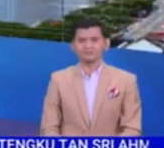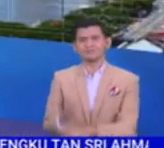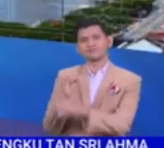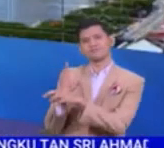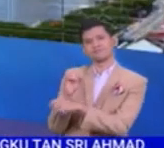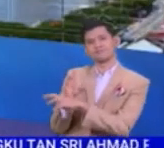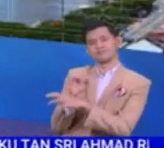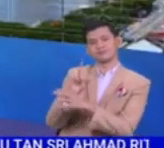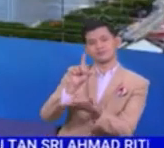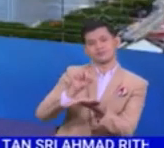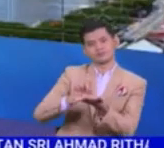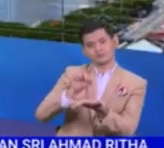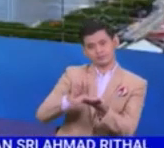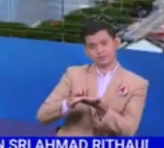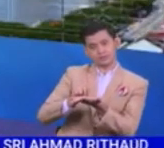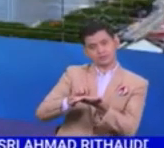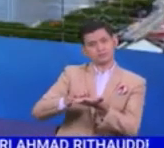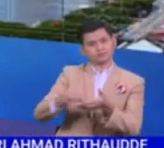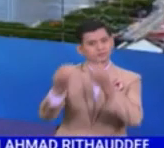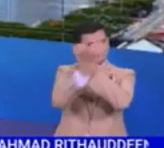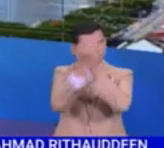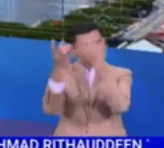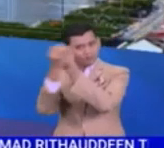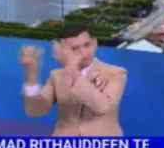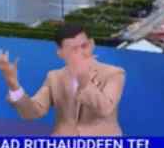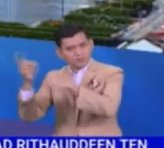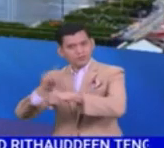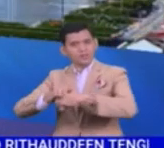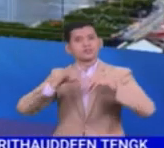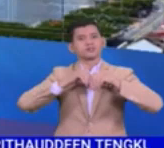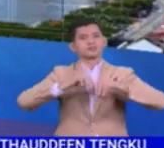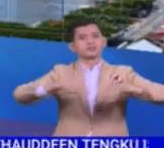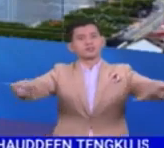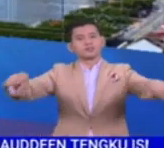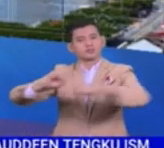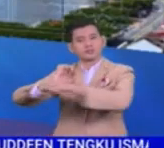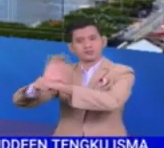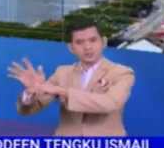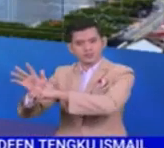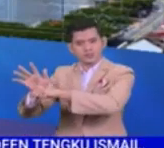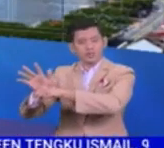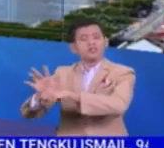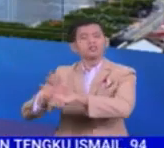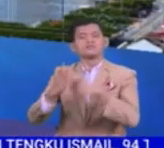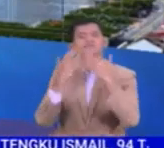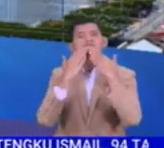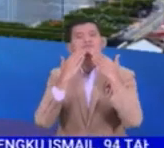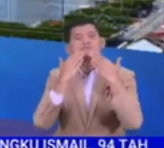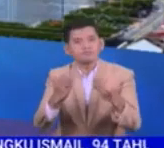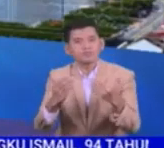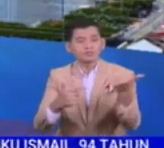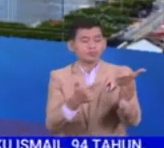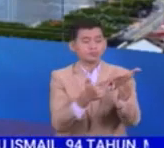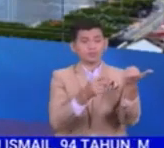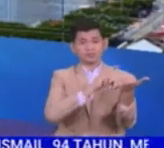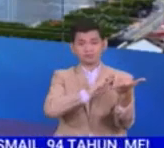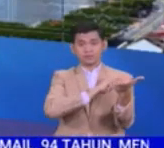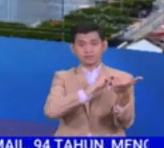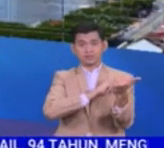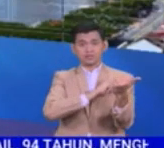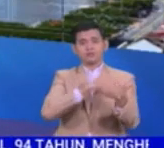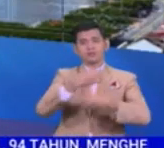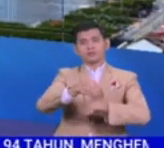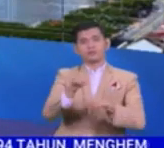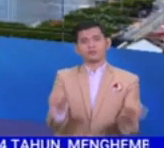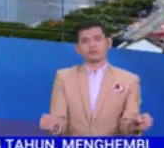Komitmen pengamal media Sarawak dalam menyalurkan maklumat ketika pandemik COVID-19 dihargai. Timbalan Menteri di Pejabat Premier